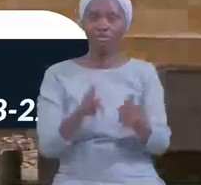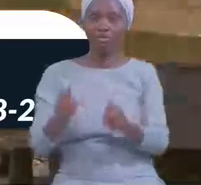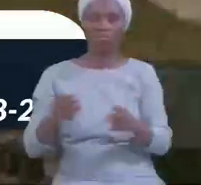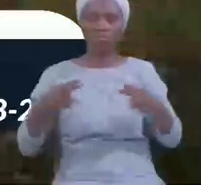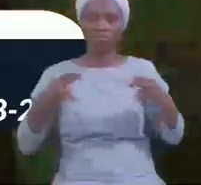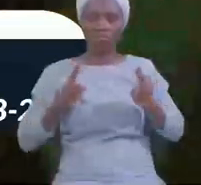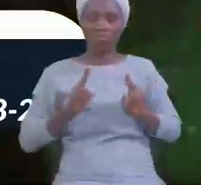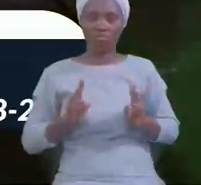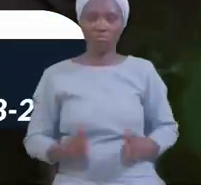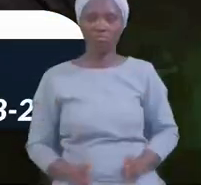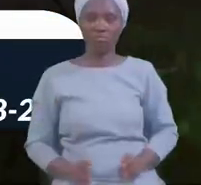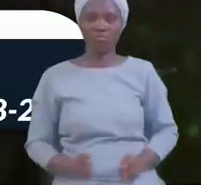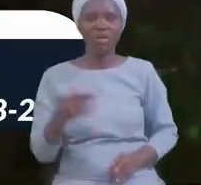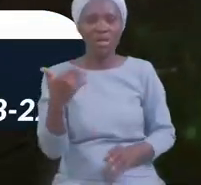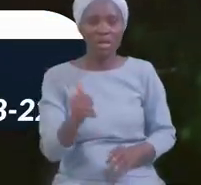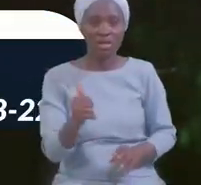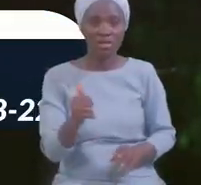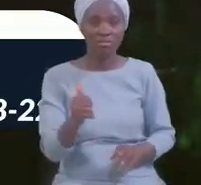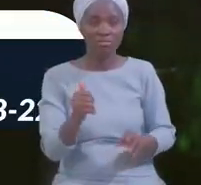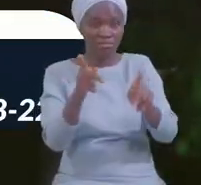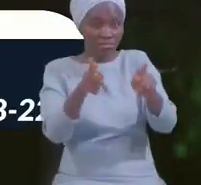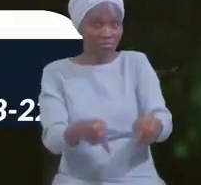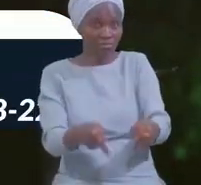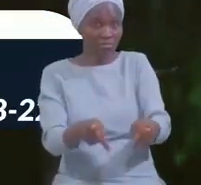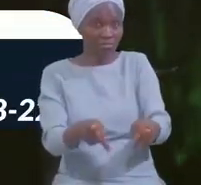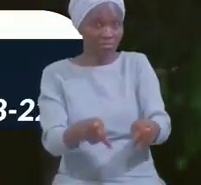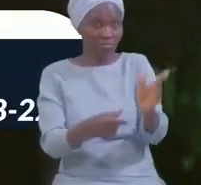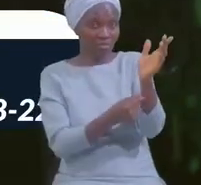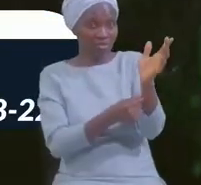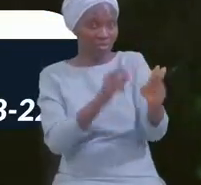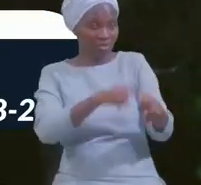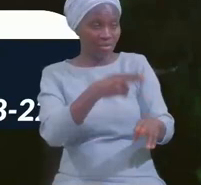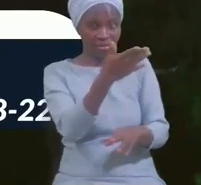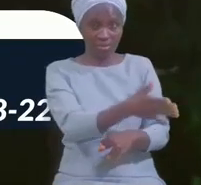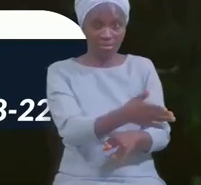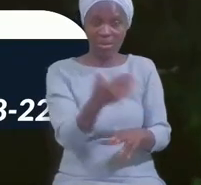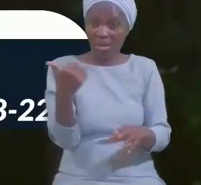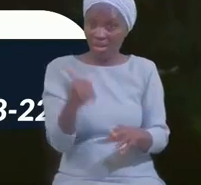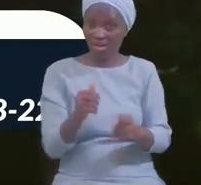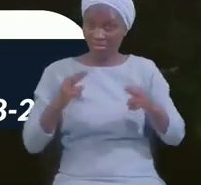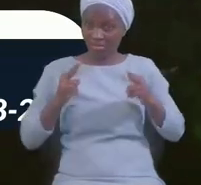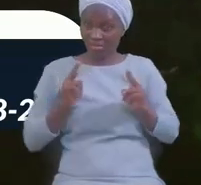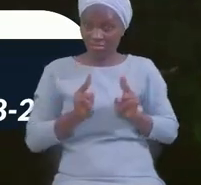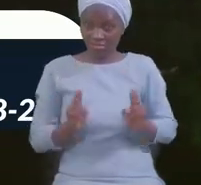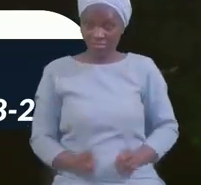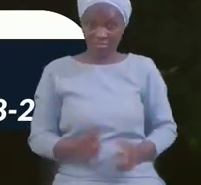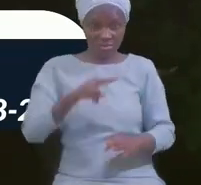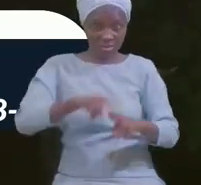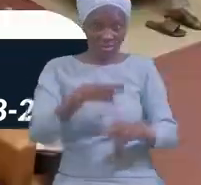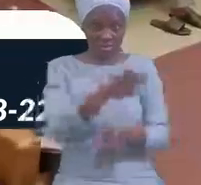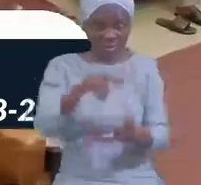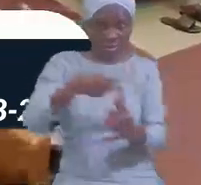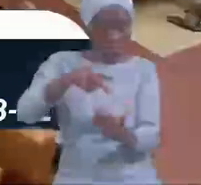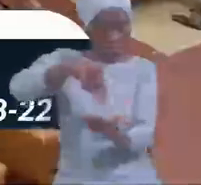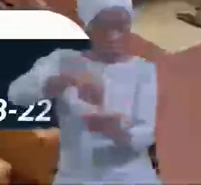chair assise ici ce jour? Je dis, y a-t-il une chair assise ici ce jour? Où est la